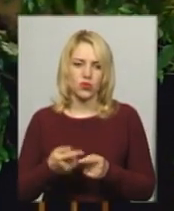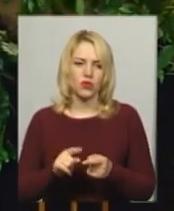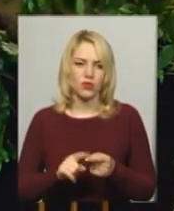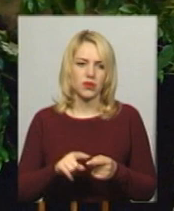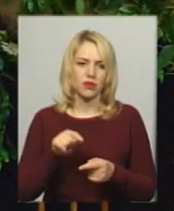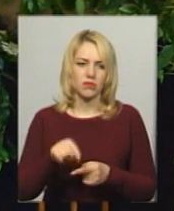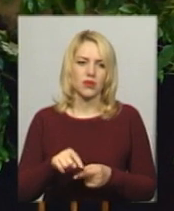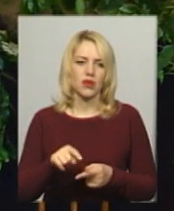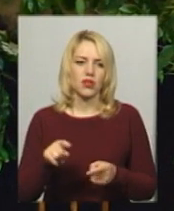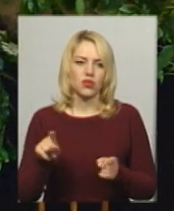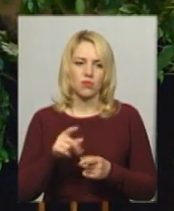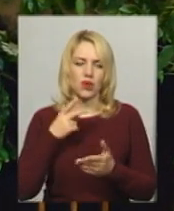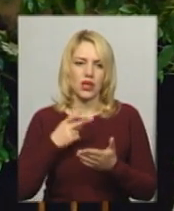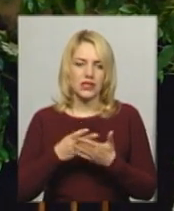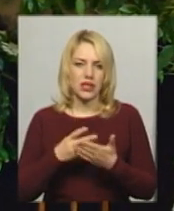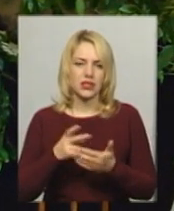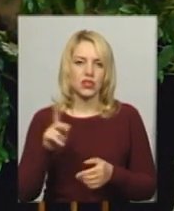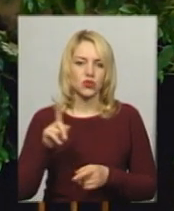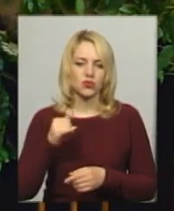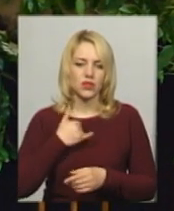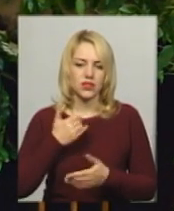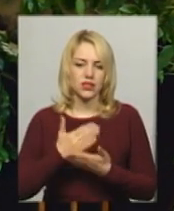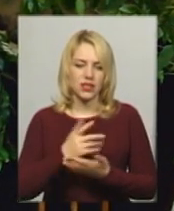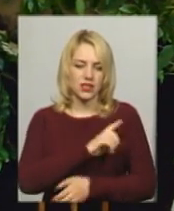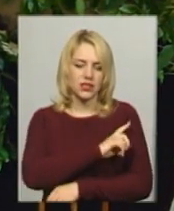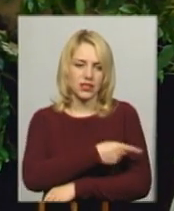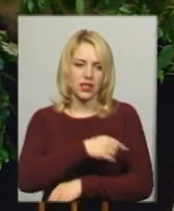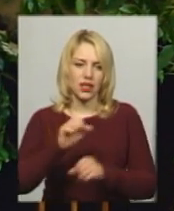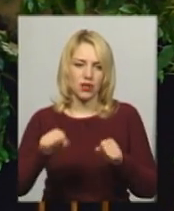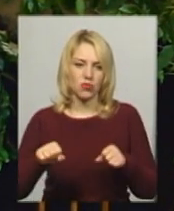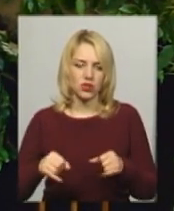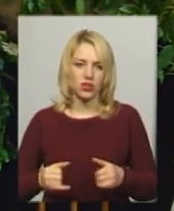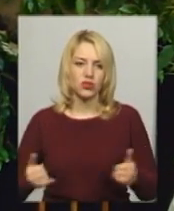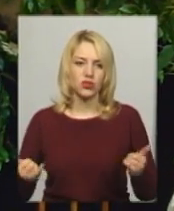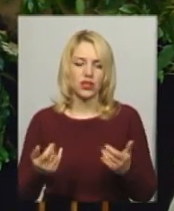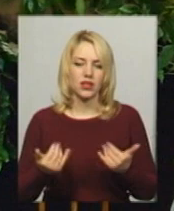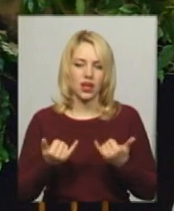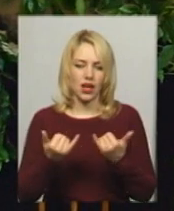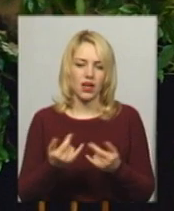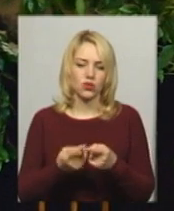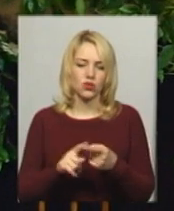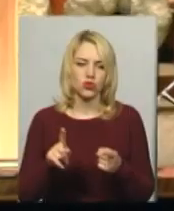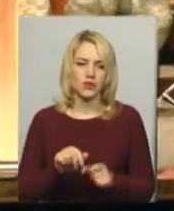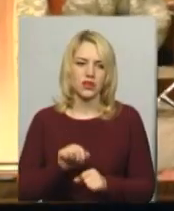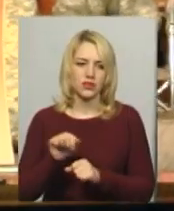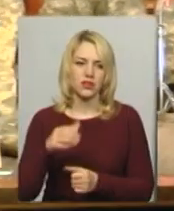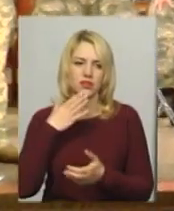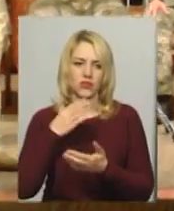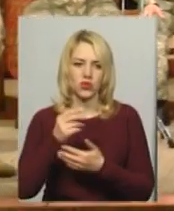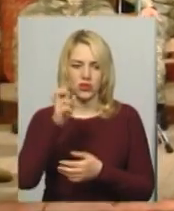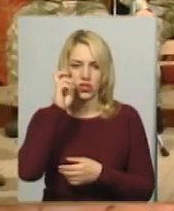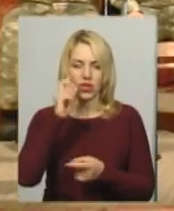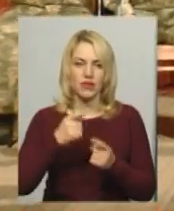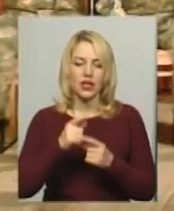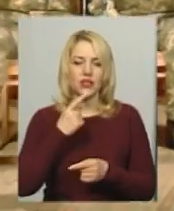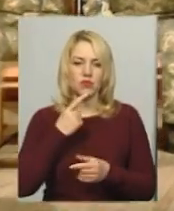хлопцем, який повинен показати, що у нас є сила, у нас є можливості для того, щоб захистити свою державу. Спробувати свої сили